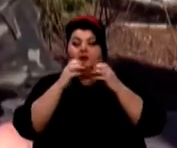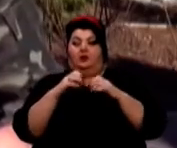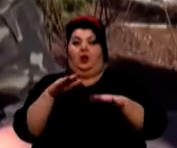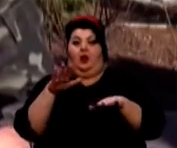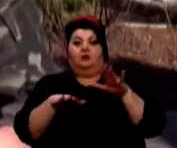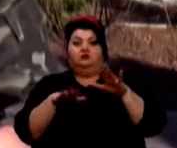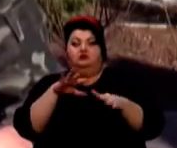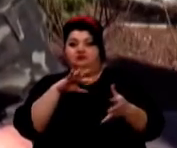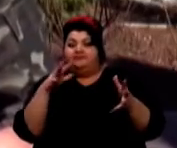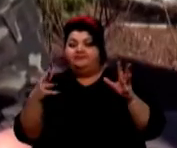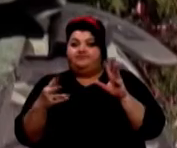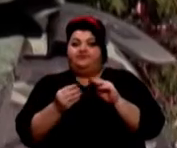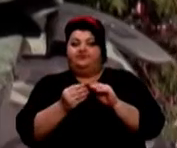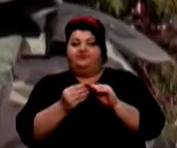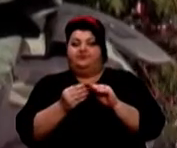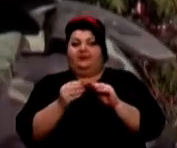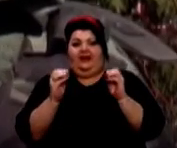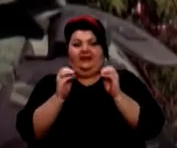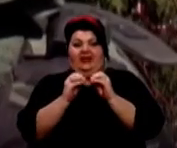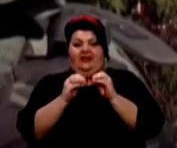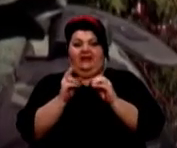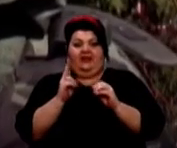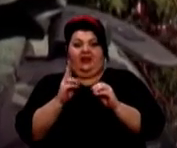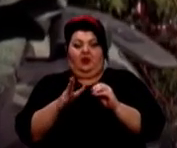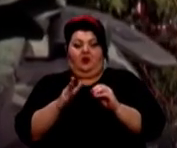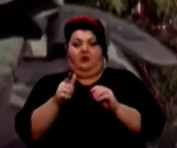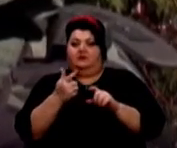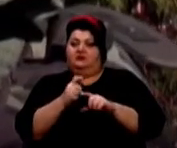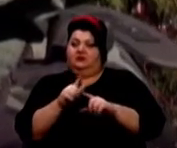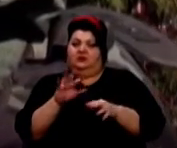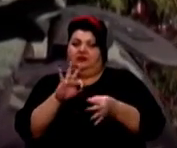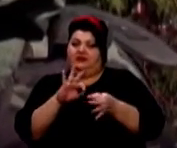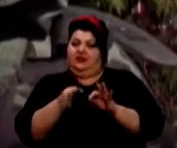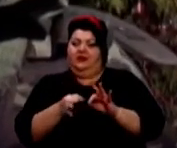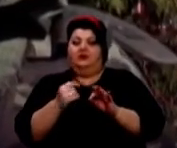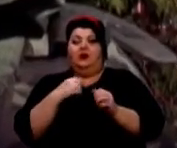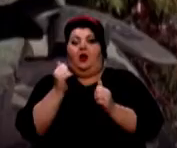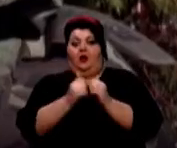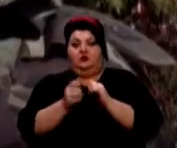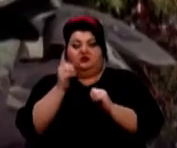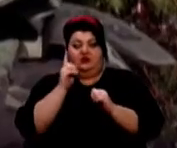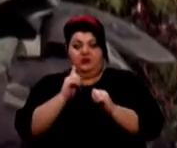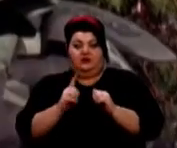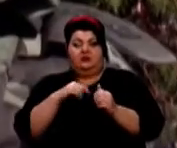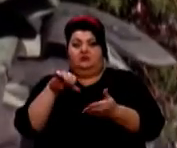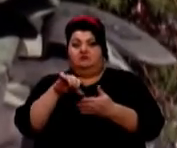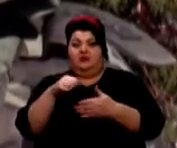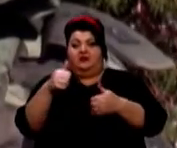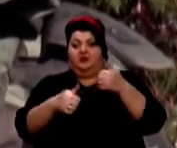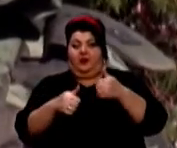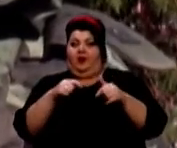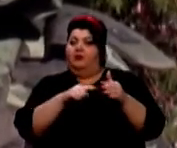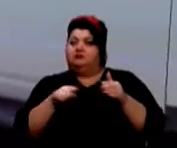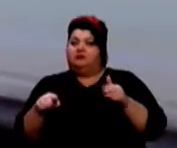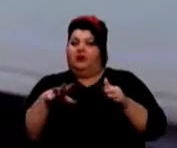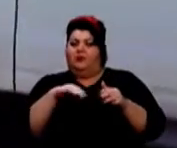кілограм, тому досить складно. Я кожен місяць у змаганнях, і ці, мабуть, ці були найскладніші, так. Дуже було